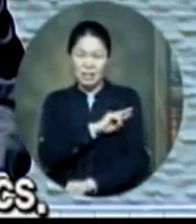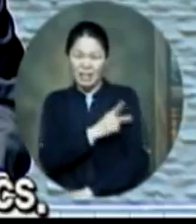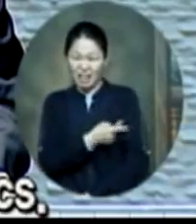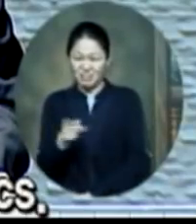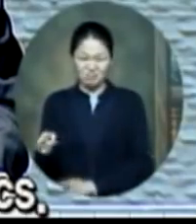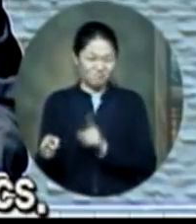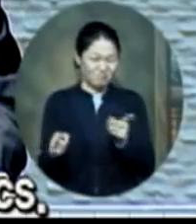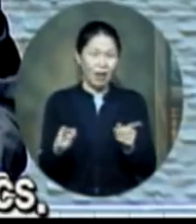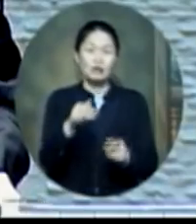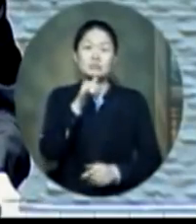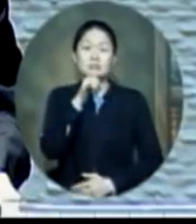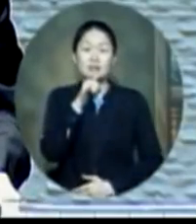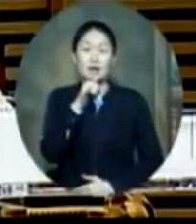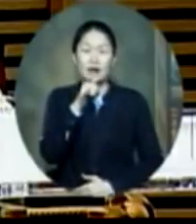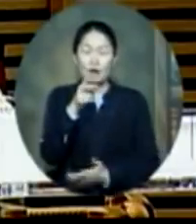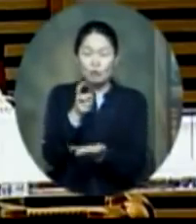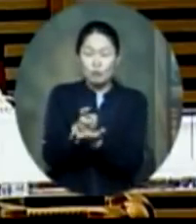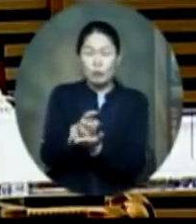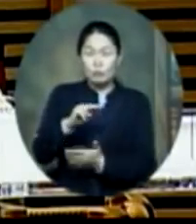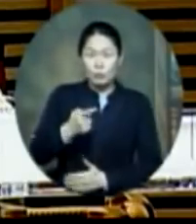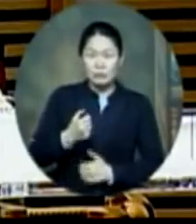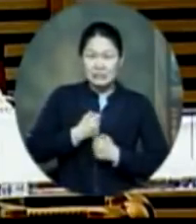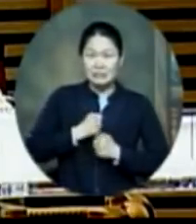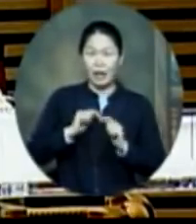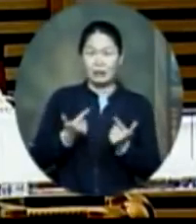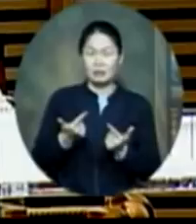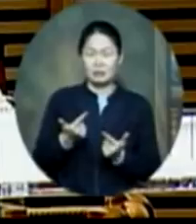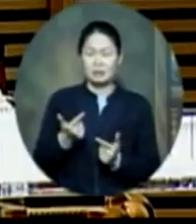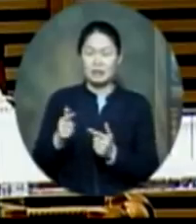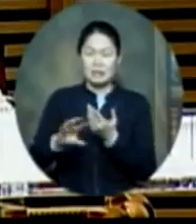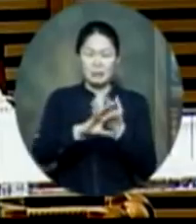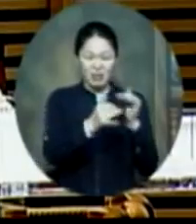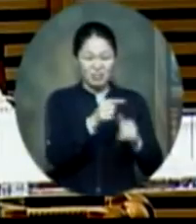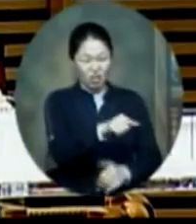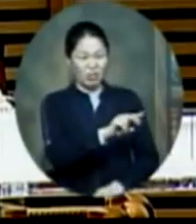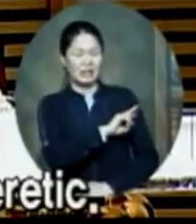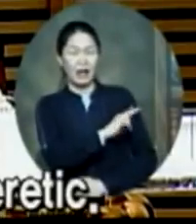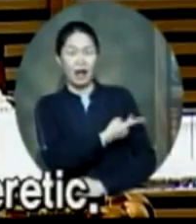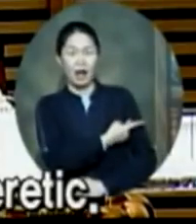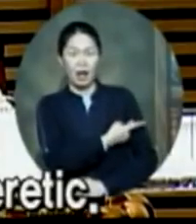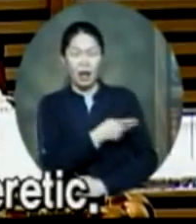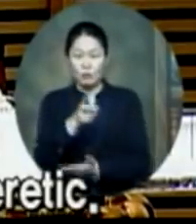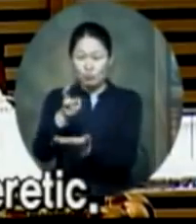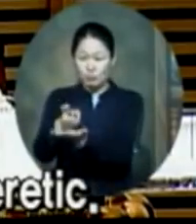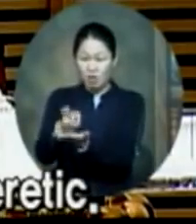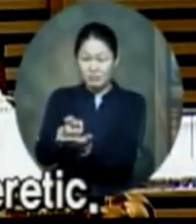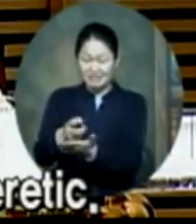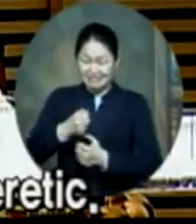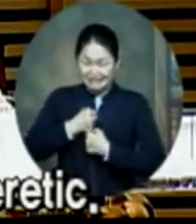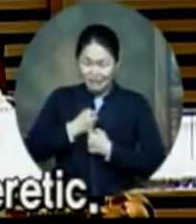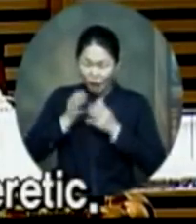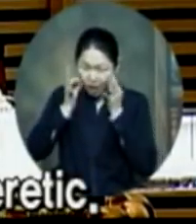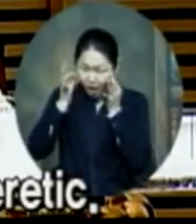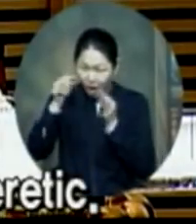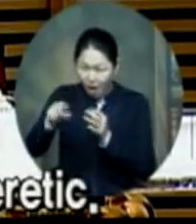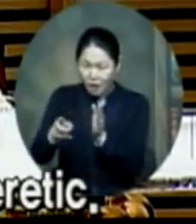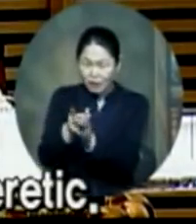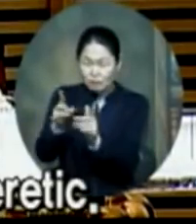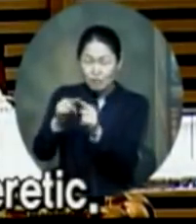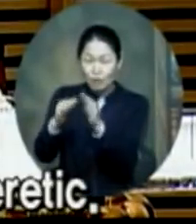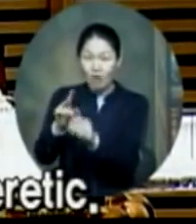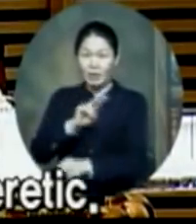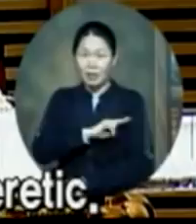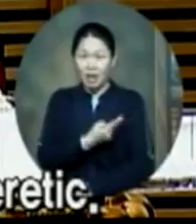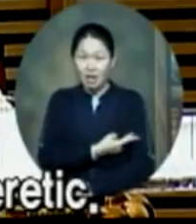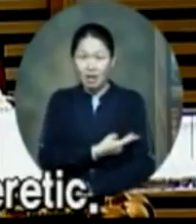거예요. 율법도 안 지키는 이방인들 이단이다. 율법을 지키려고 하는 예루살렘 교회가